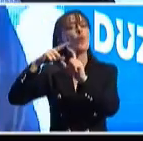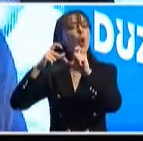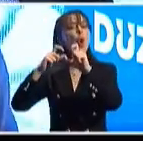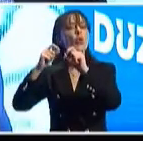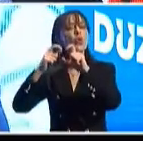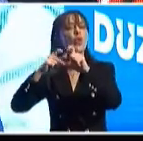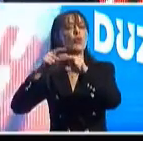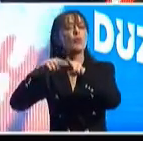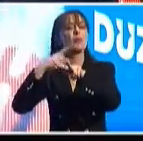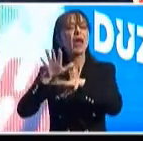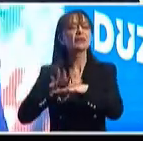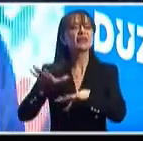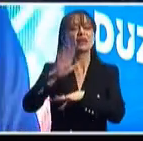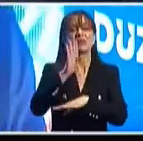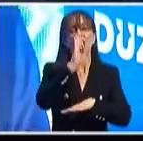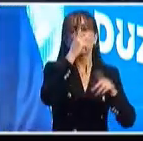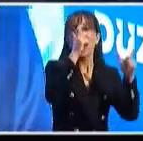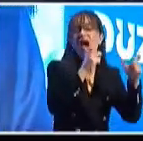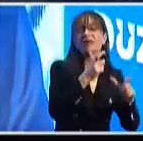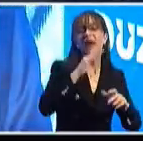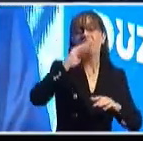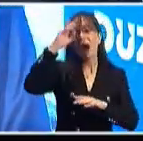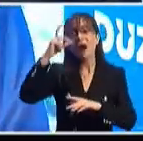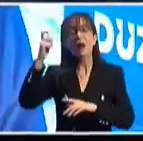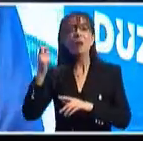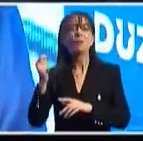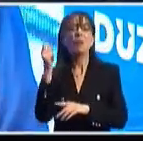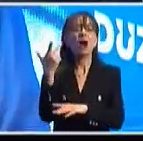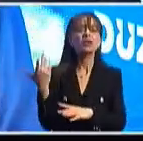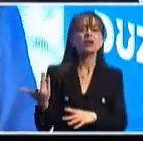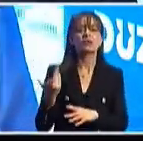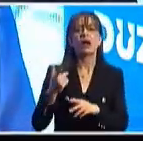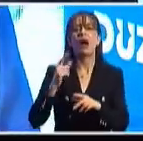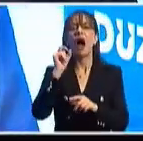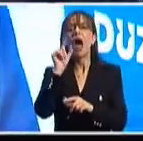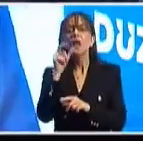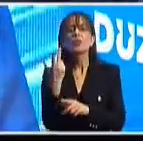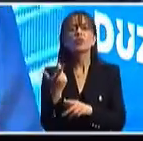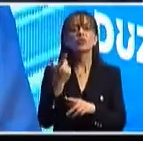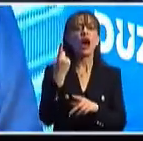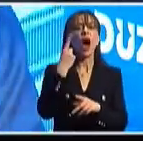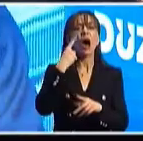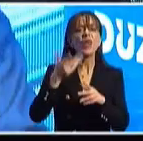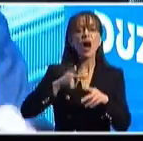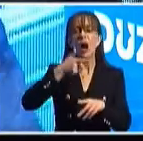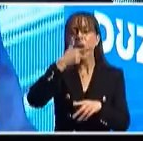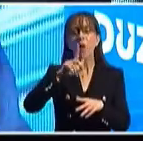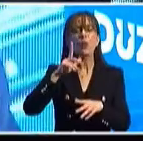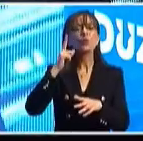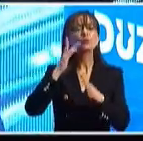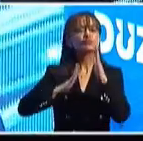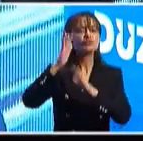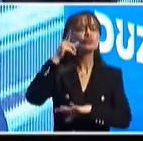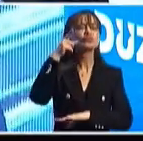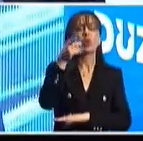üzere Kağıthane'de, Bayrampaşa'da, Eyüp Sultan'da, Ataköy'de, yine orası da E5'te